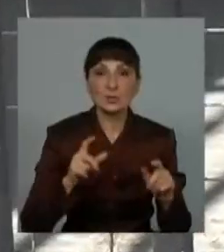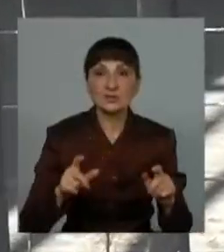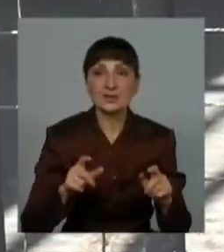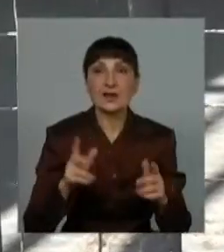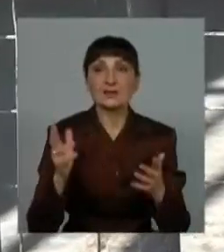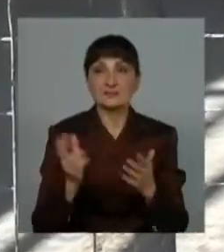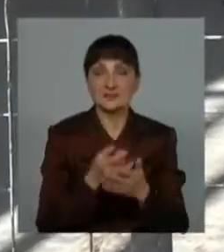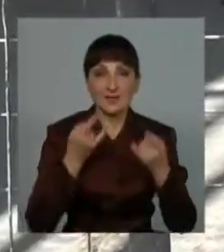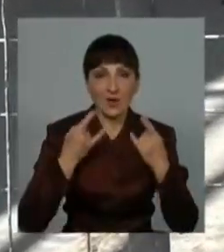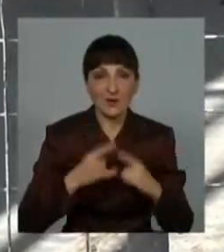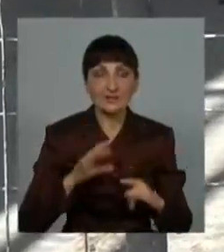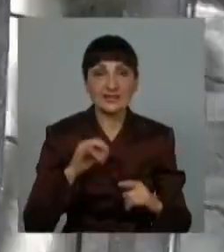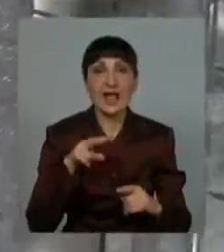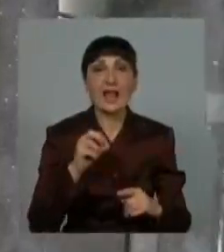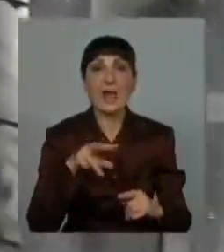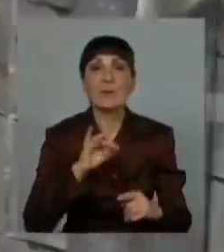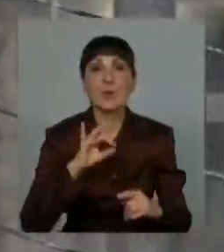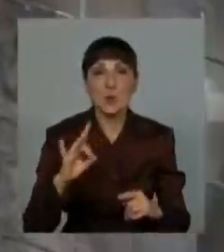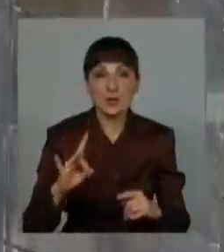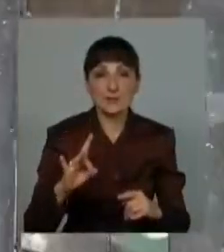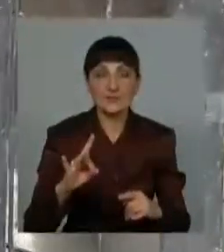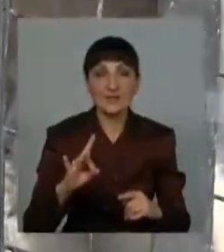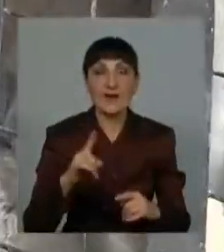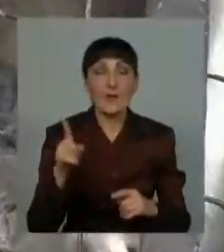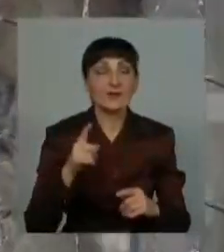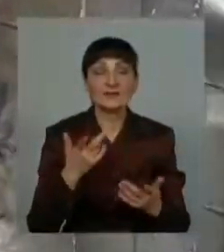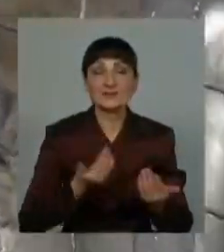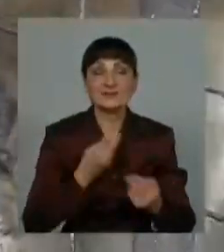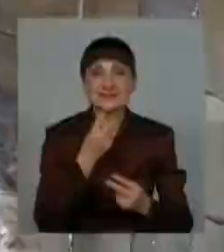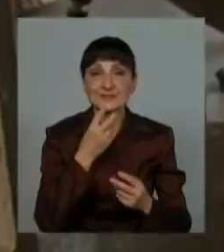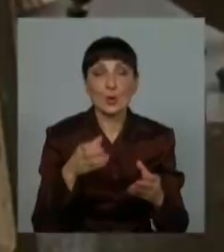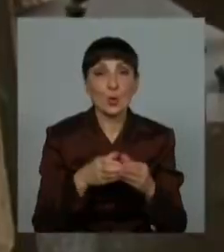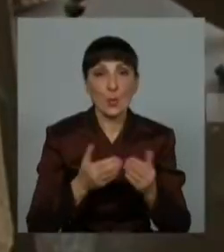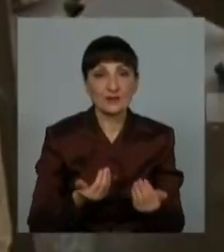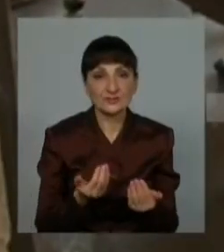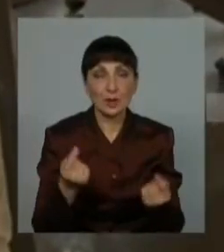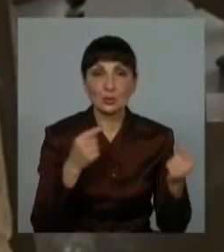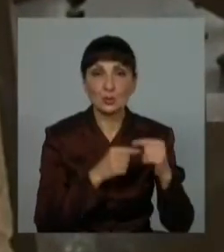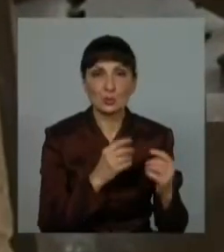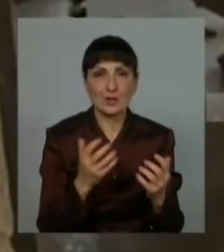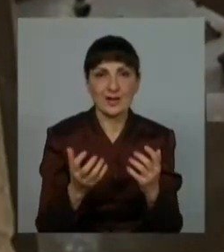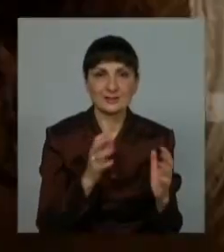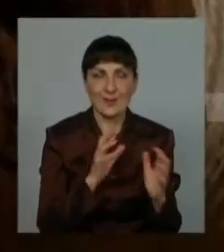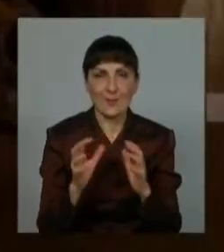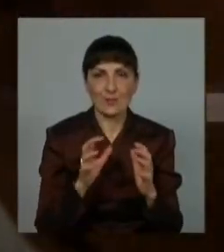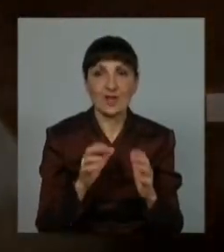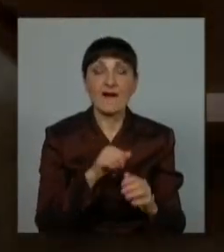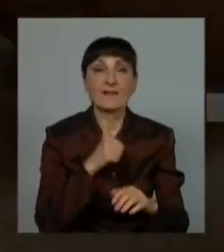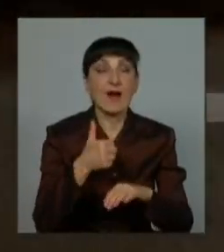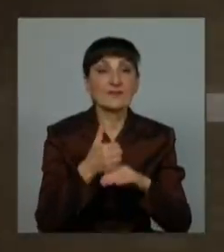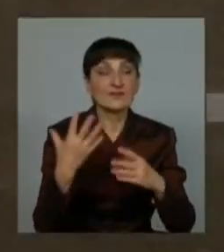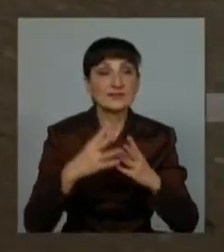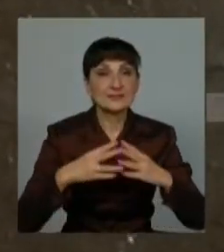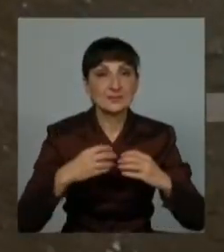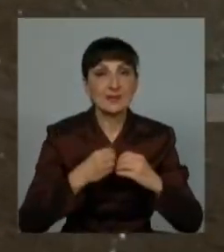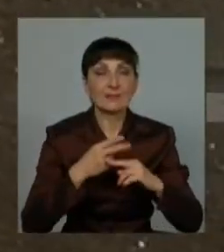сумели вывести свое потомство и лемуры. Мадагаскарские проказники живут группами, заботясь друг о друге. Зачастую главную роль в семействе берут